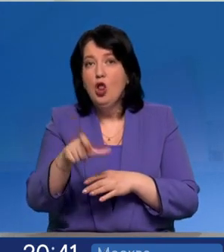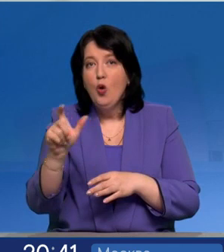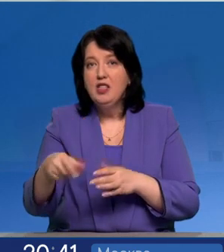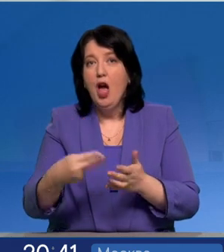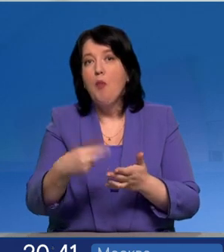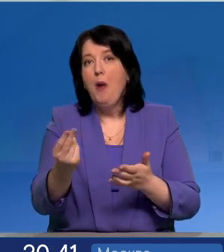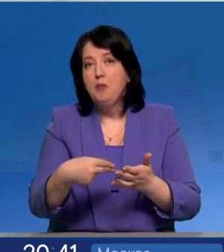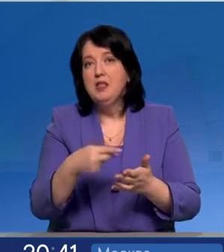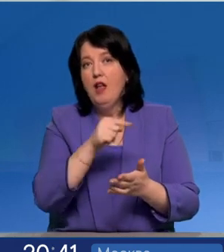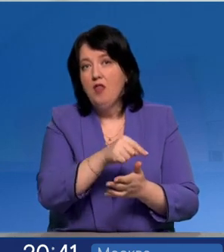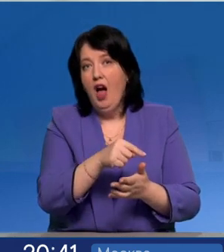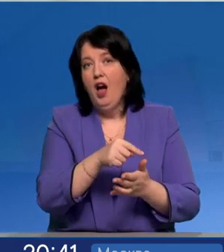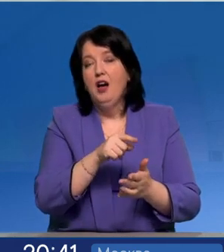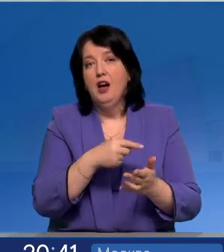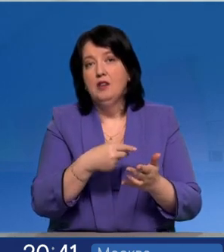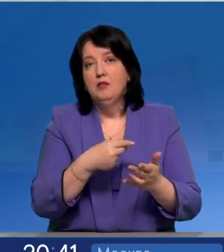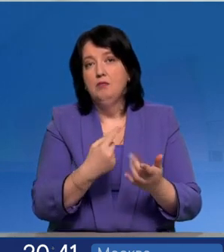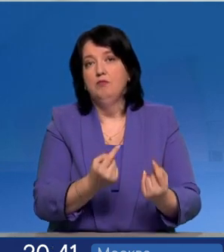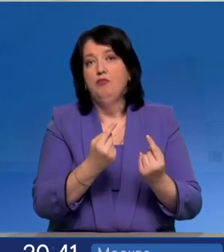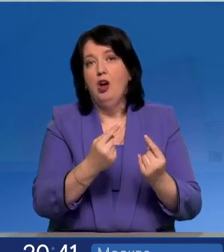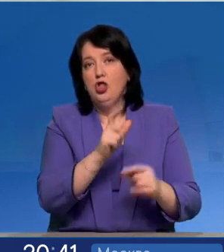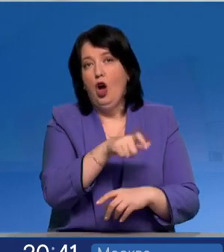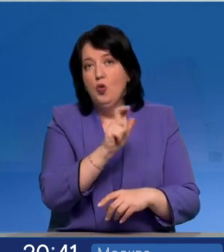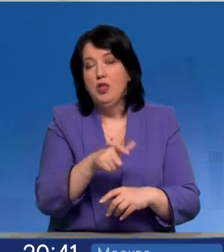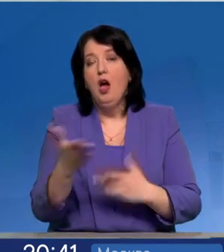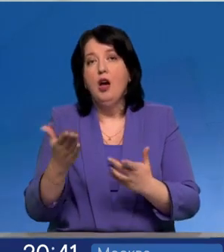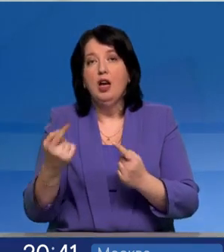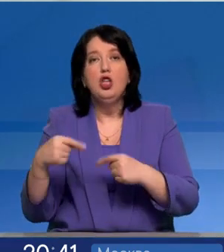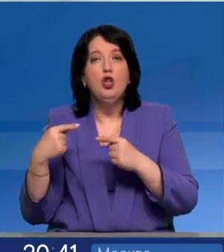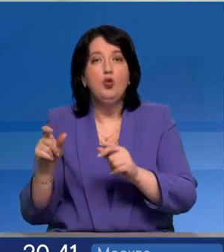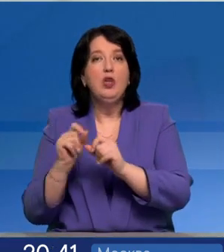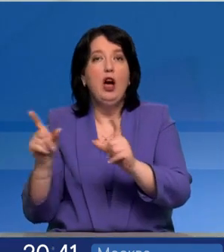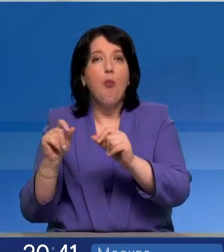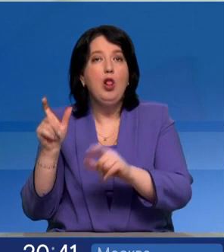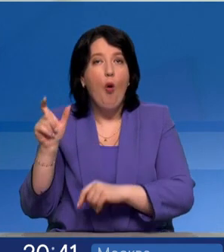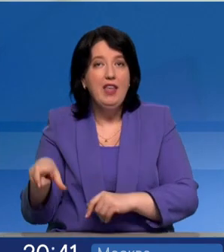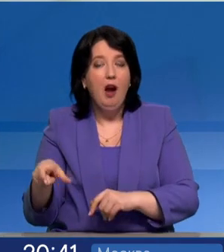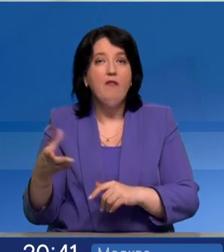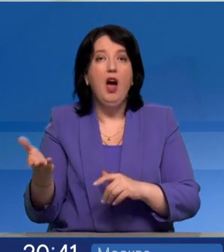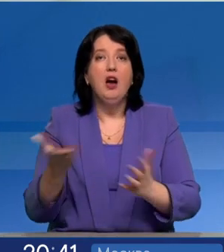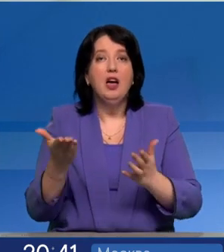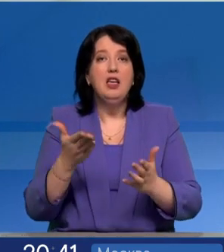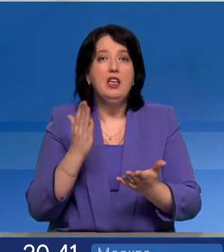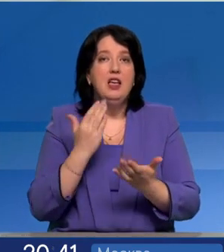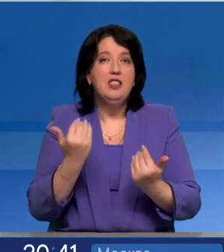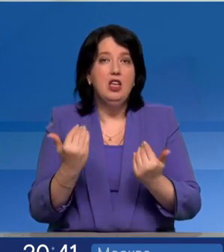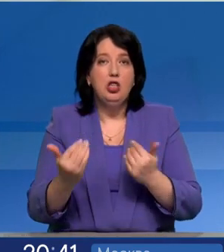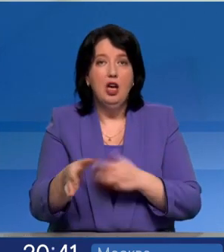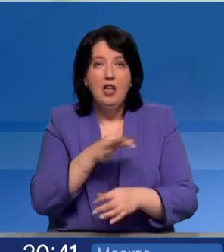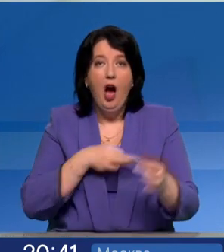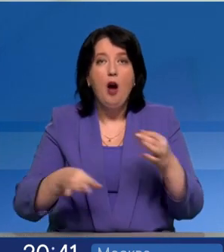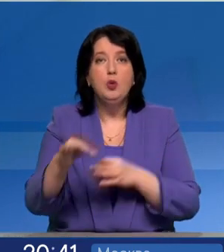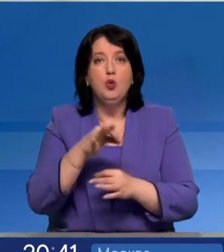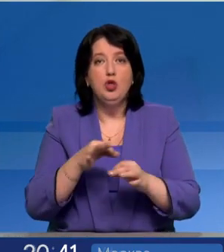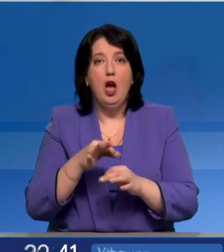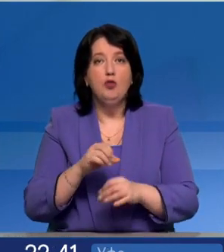Спивакова, какая-то часть подписана на тех блогеров, которые сейчас активно отрабатывают социальную повестку, общественную повестку. Они тоже